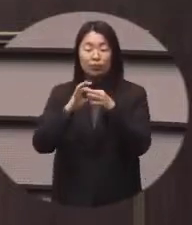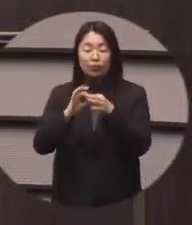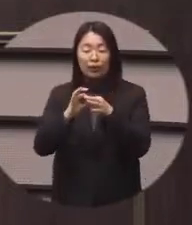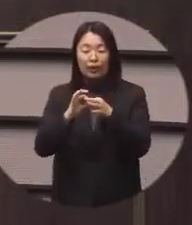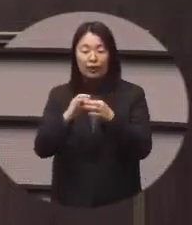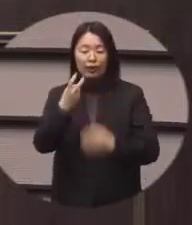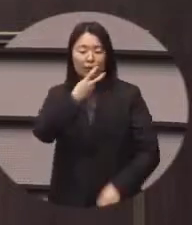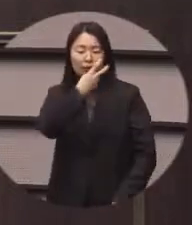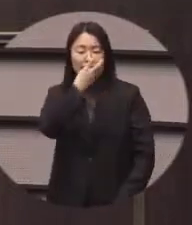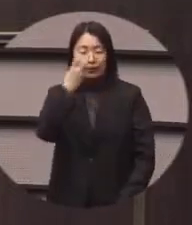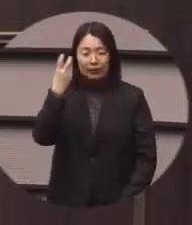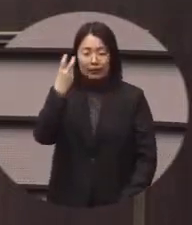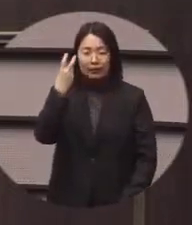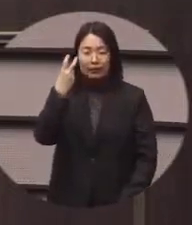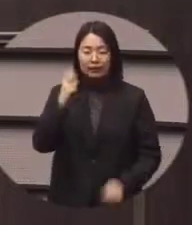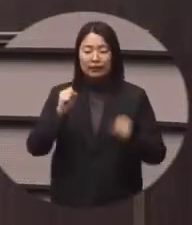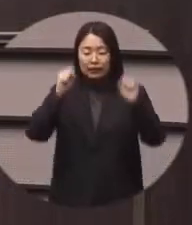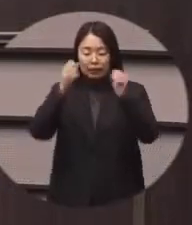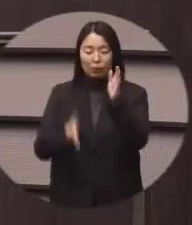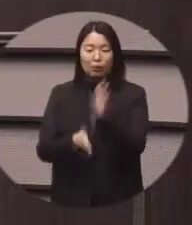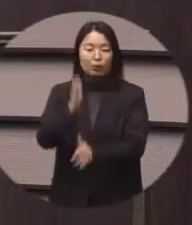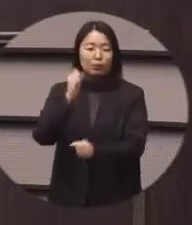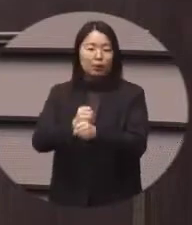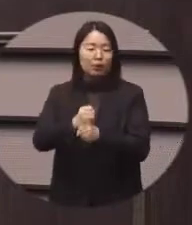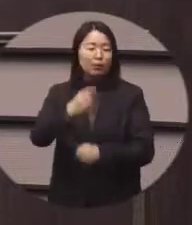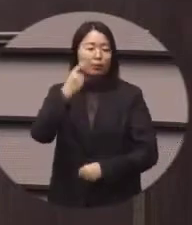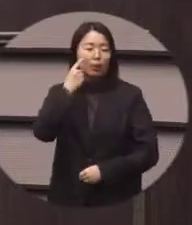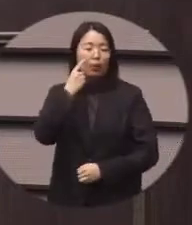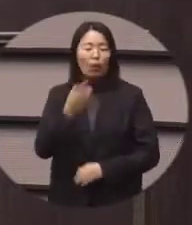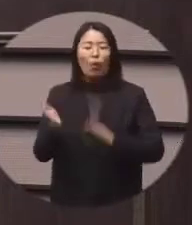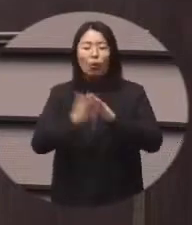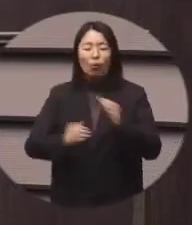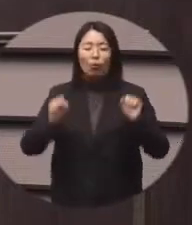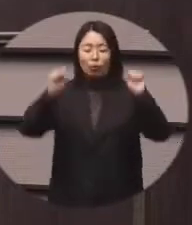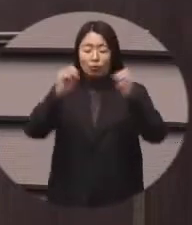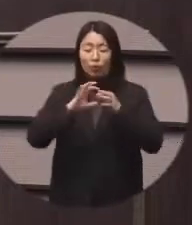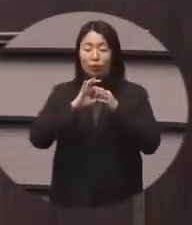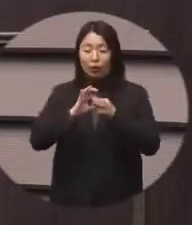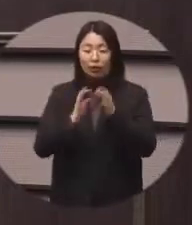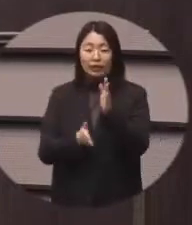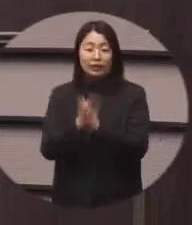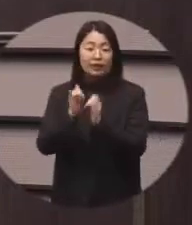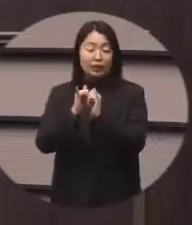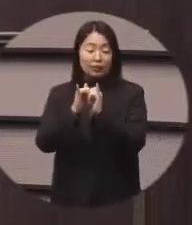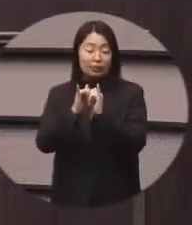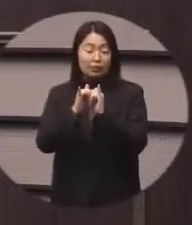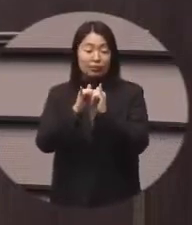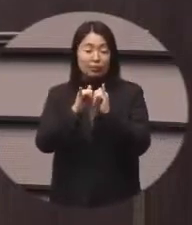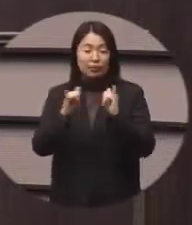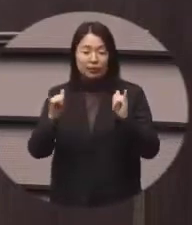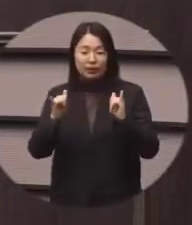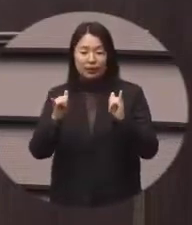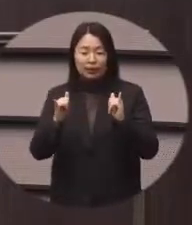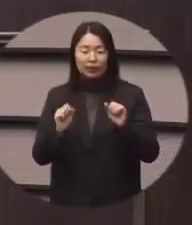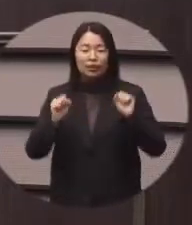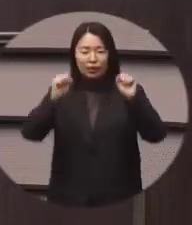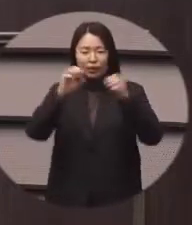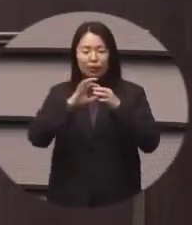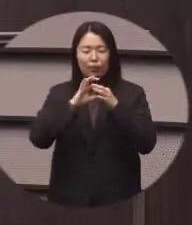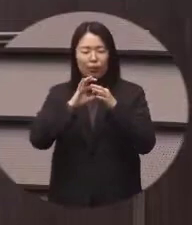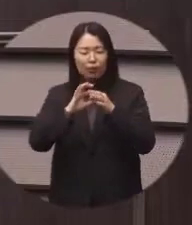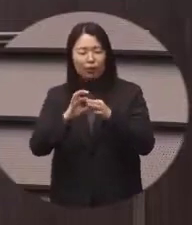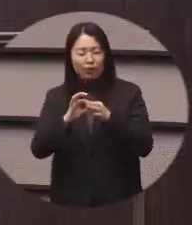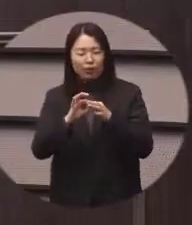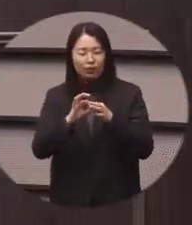공공체육시설 확충과 스포츠에 대한 시민의 높은 열기가 2026년 경기도 종합체육대회 개최에 대한